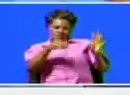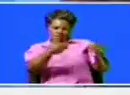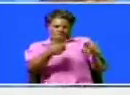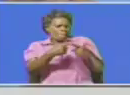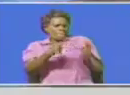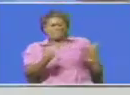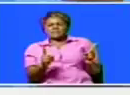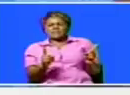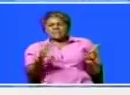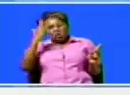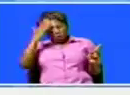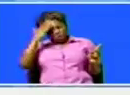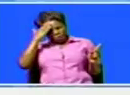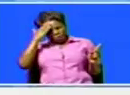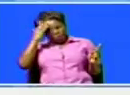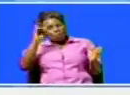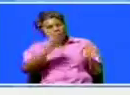Lakini, tujue ya kwamba,